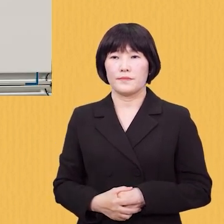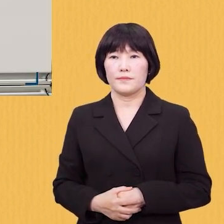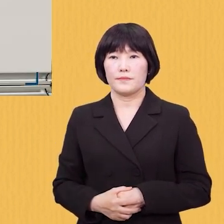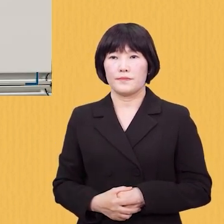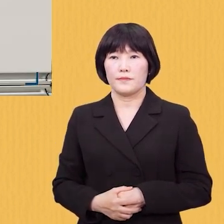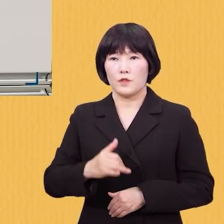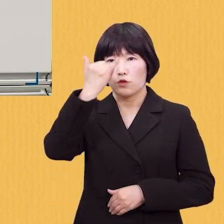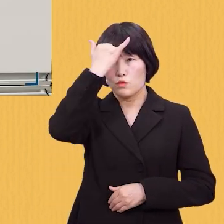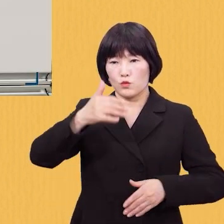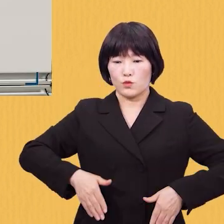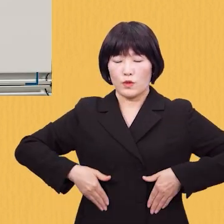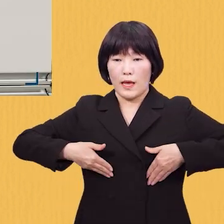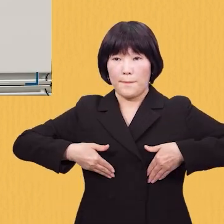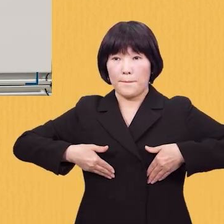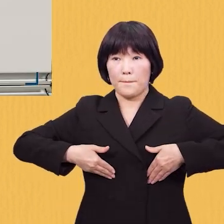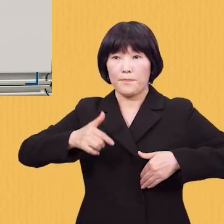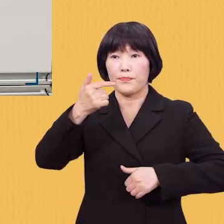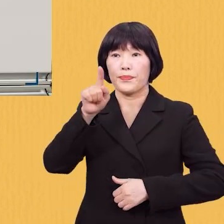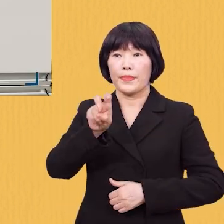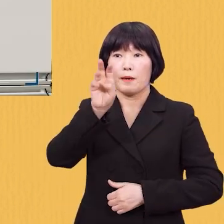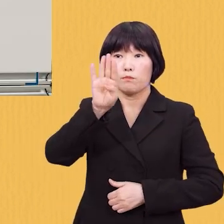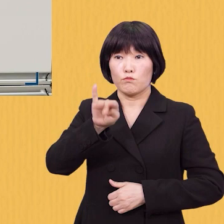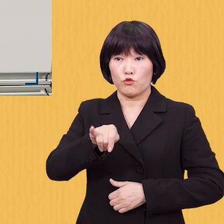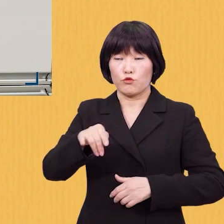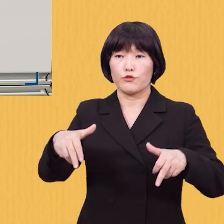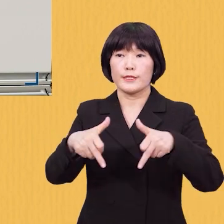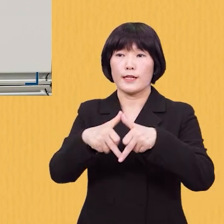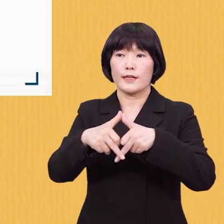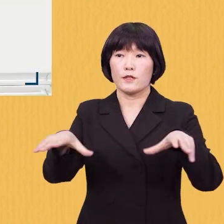충청남도 남부 장애인복지관 이준주님,